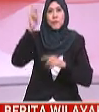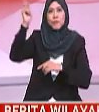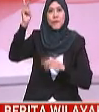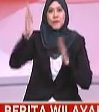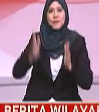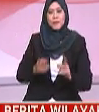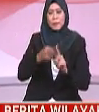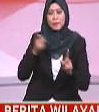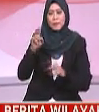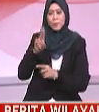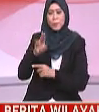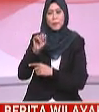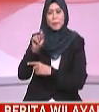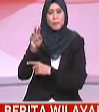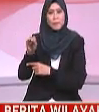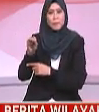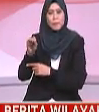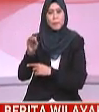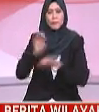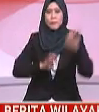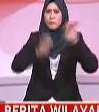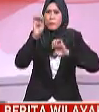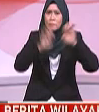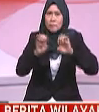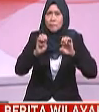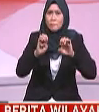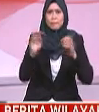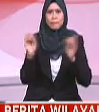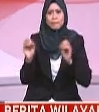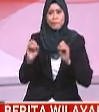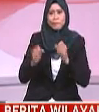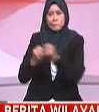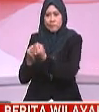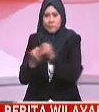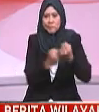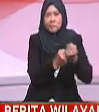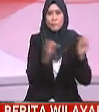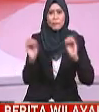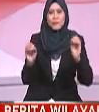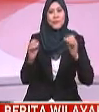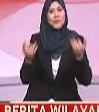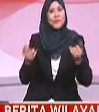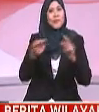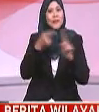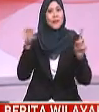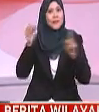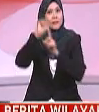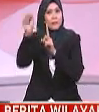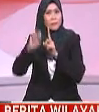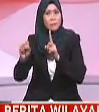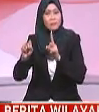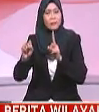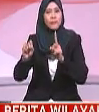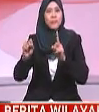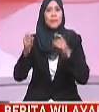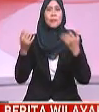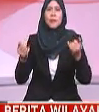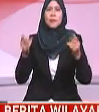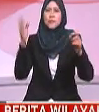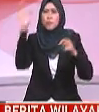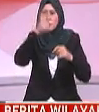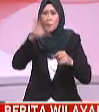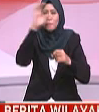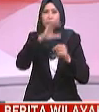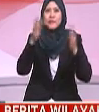daripada UiTM. So saya rasa penilaian ini tidak akan bias, but as much from Sandakan, mungkin we are looking at 30